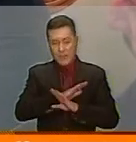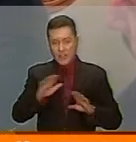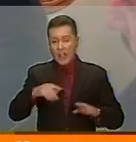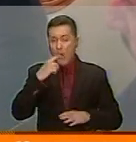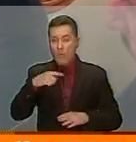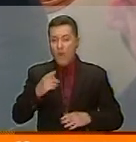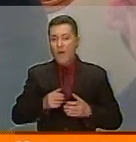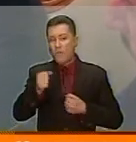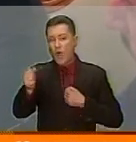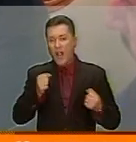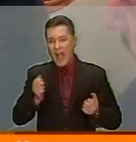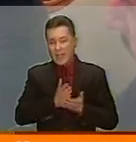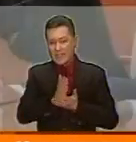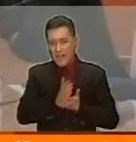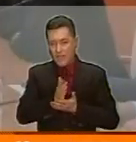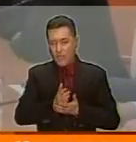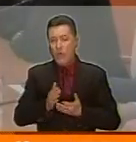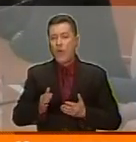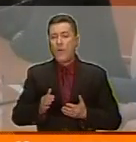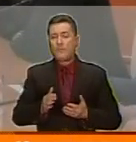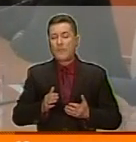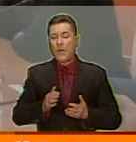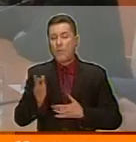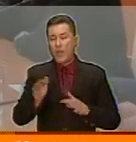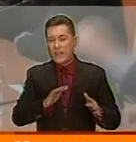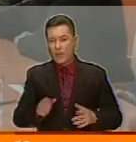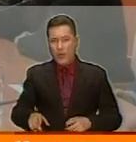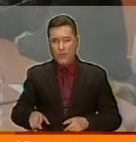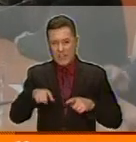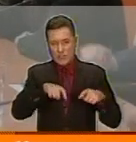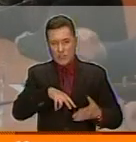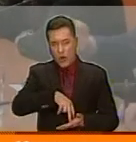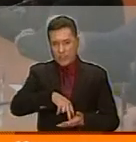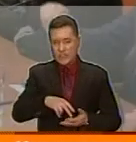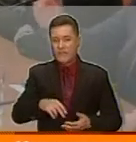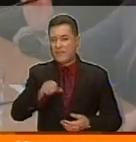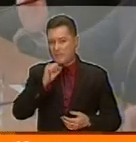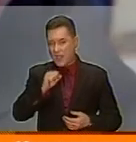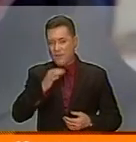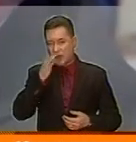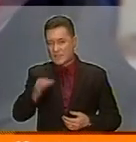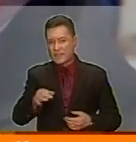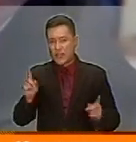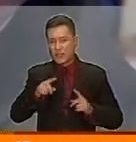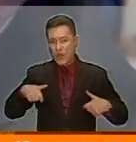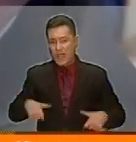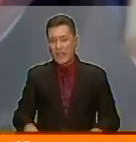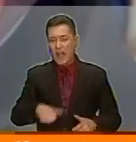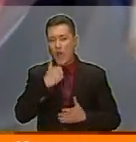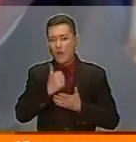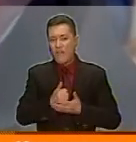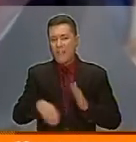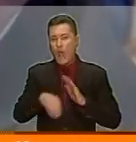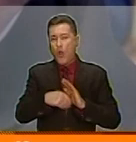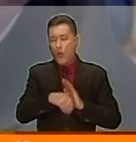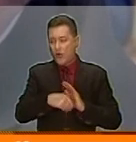про кадрову політику. Парасюк підскочив з місця з мікрофоном та заявив присутній на засіданні генерал СБУ Пісний, чи не головний